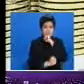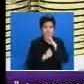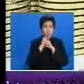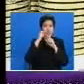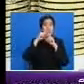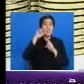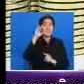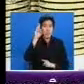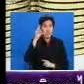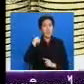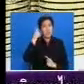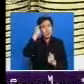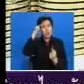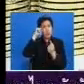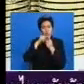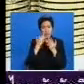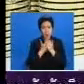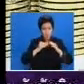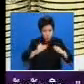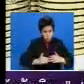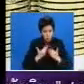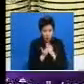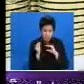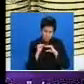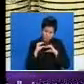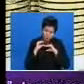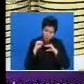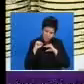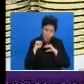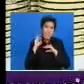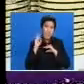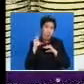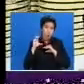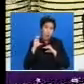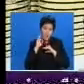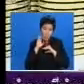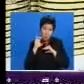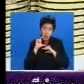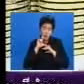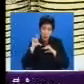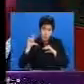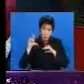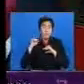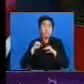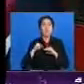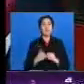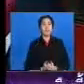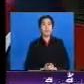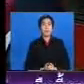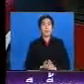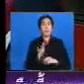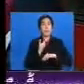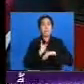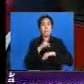สินในส่วนของในส่วนของรายได้ในปีนี้และกำไรนะครับ 700ล้านบาทน่าจะทำได้นะฮะเป็นมุมมองของทางด้านคุณศิวแสงมณีนะครับ